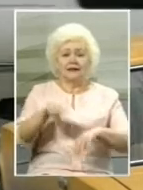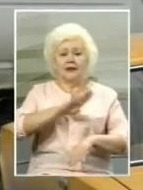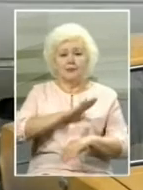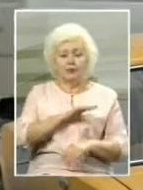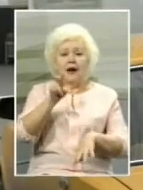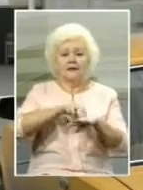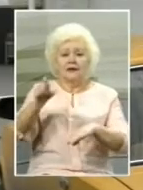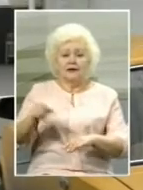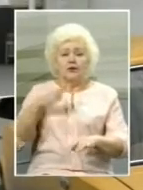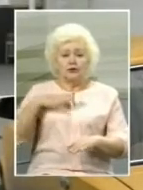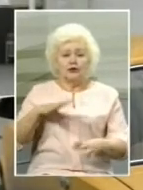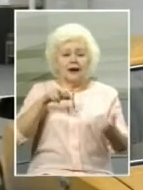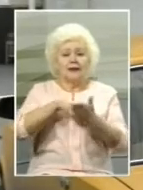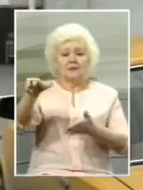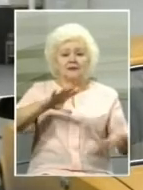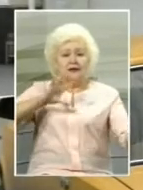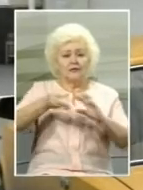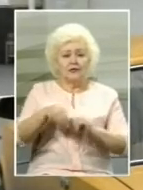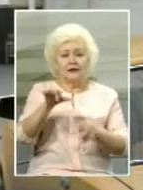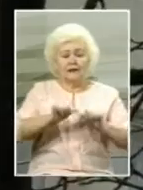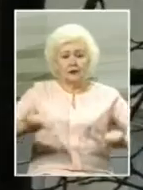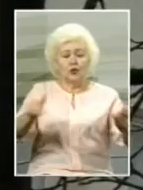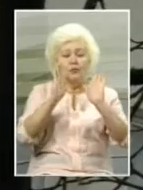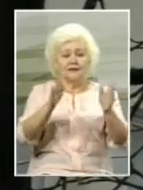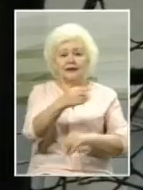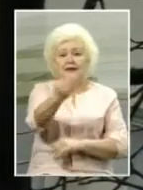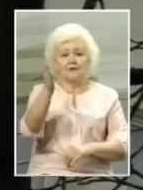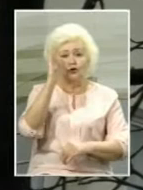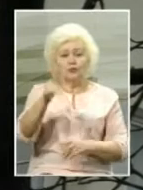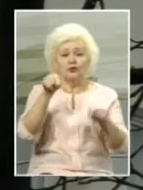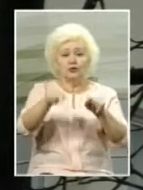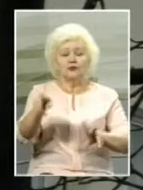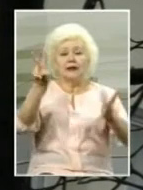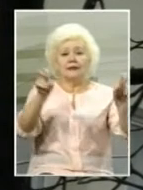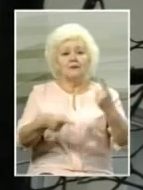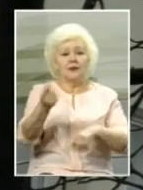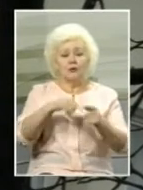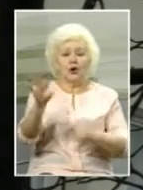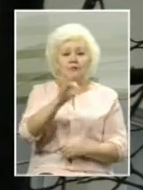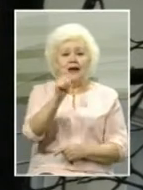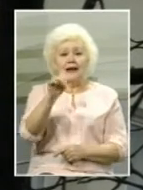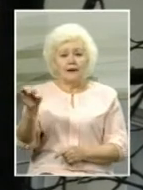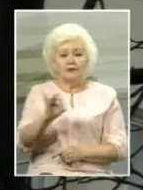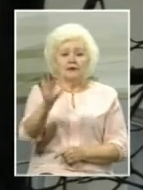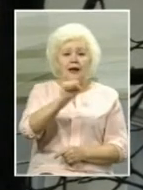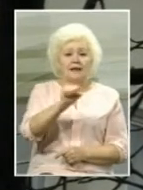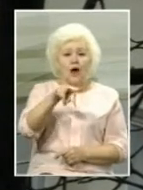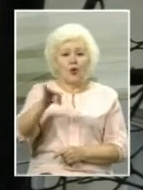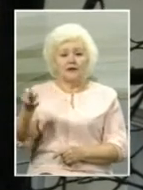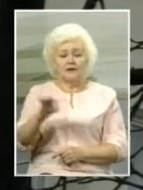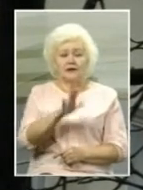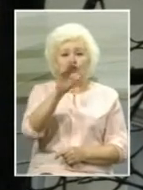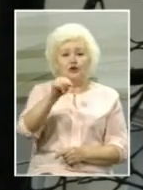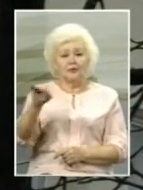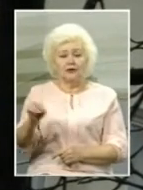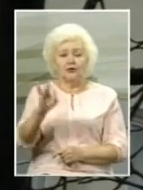лікарі чекають письмових висновків комісії. Як тільки вони будуть, до цієї теми повернемось. Оксана Хлєбус, Аліна Олефір, Володимир